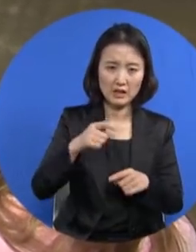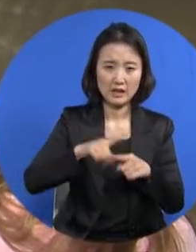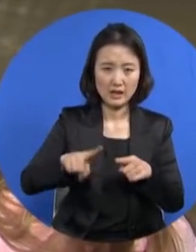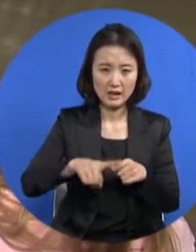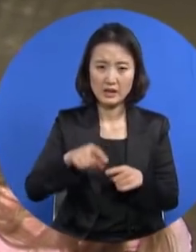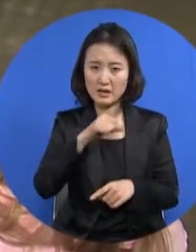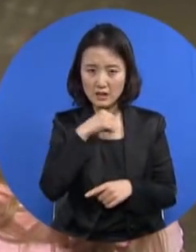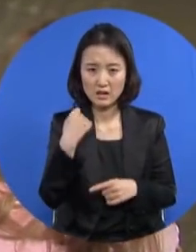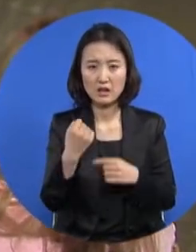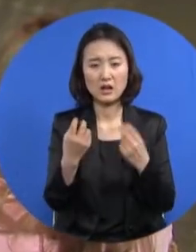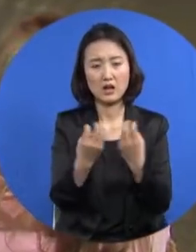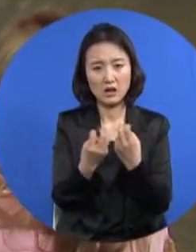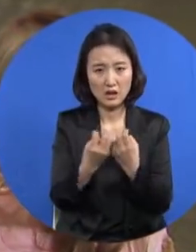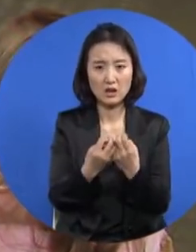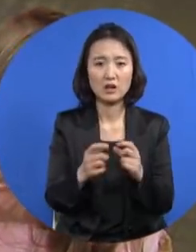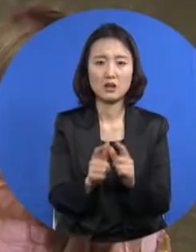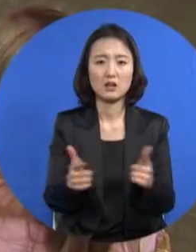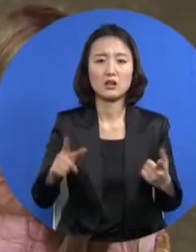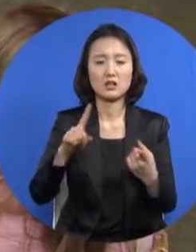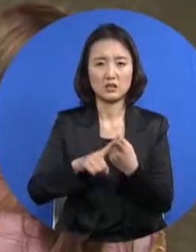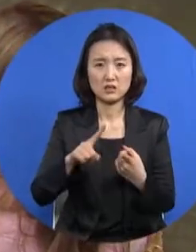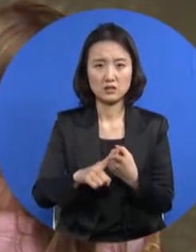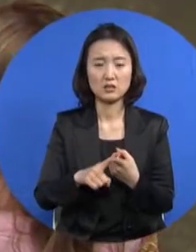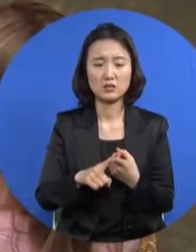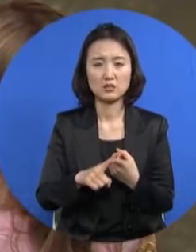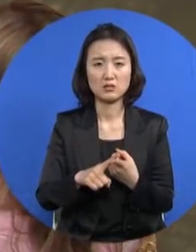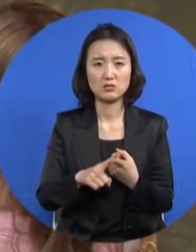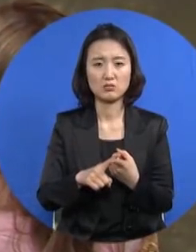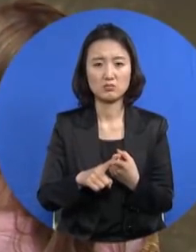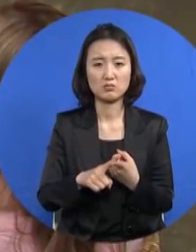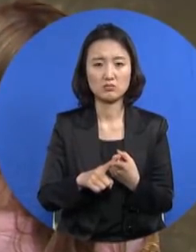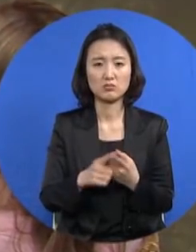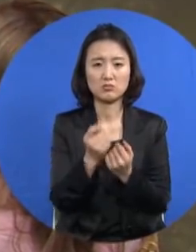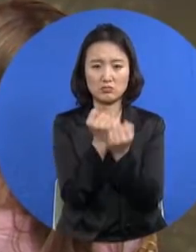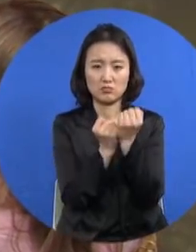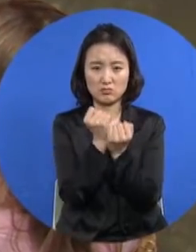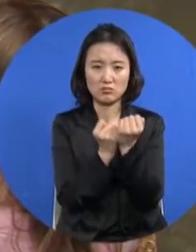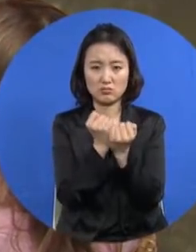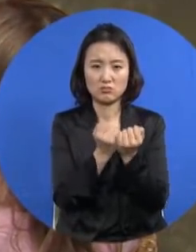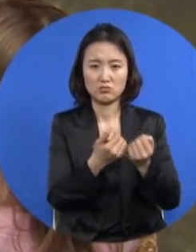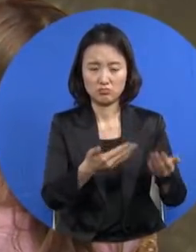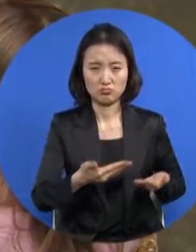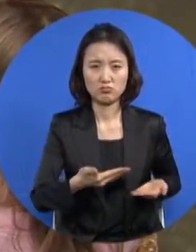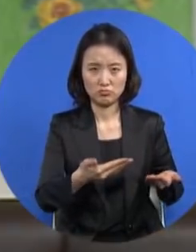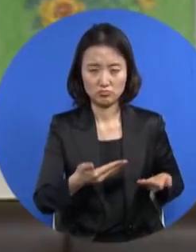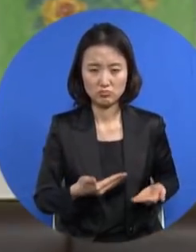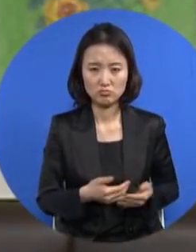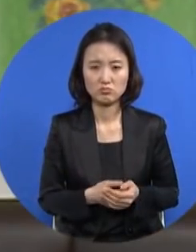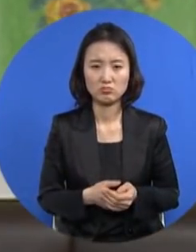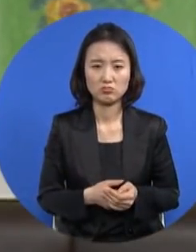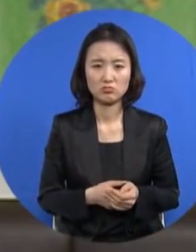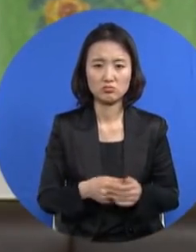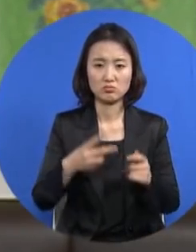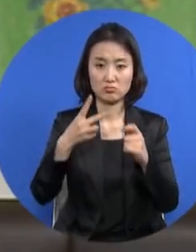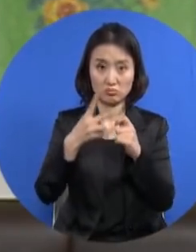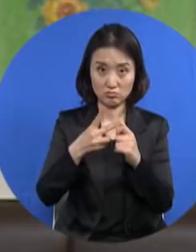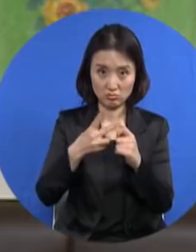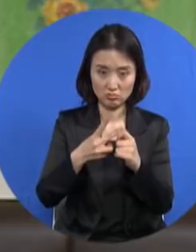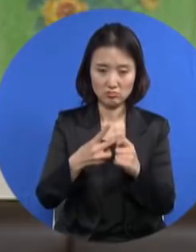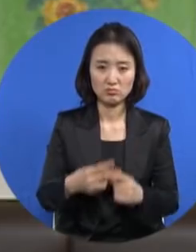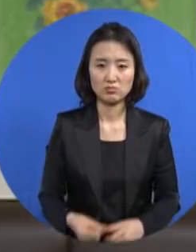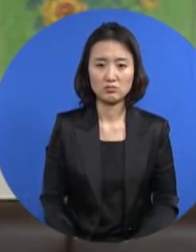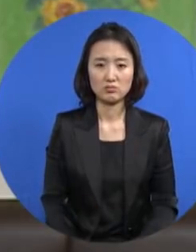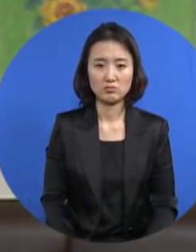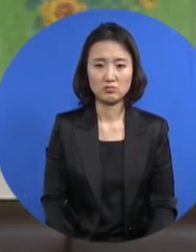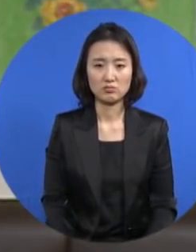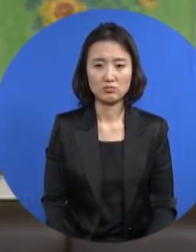해야지 맛있는 생선이 되는지를 노하우를 설명해 해주셨고요. 그 다음에 두 번째 내 멘토